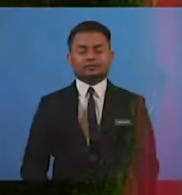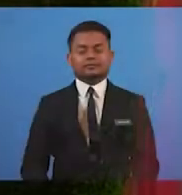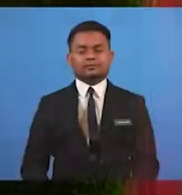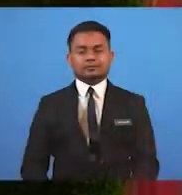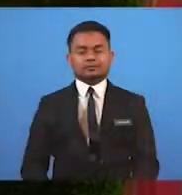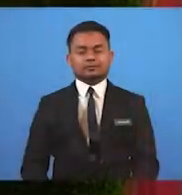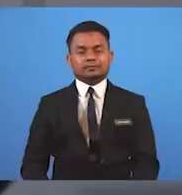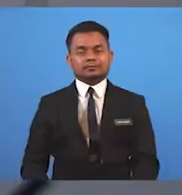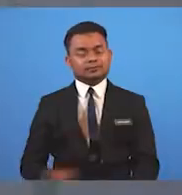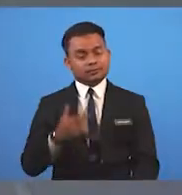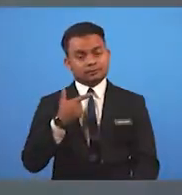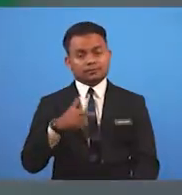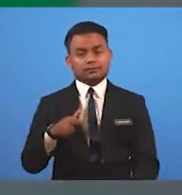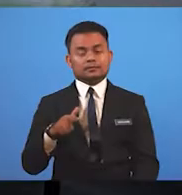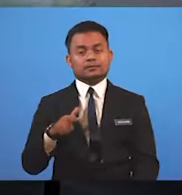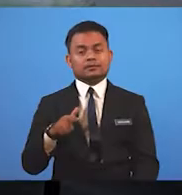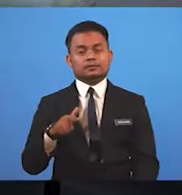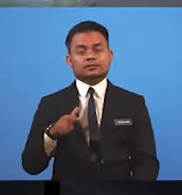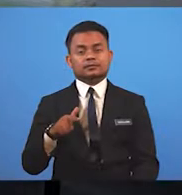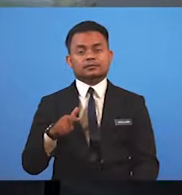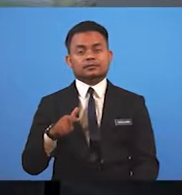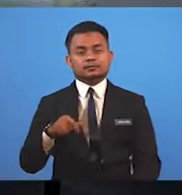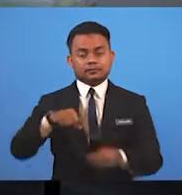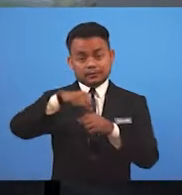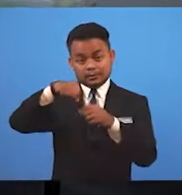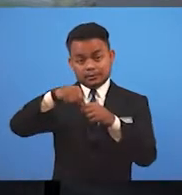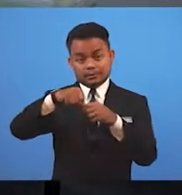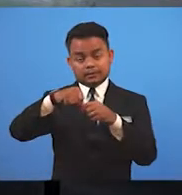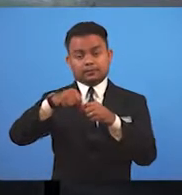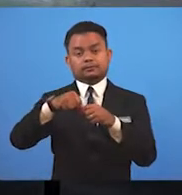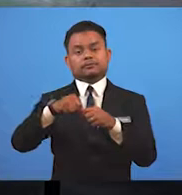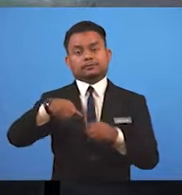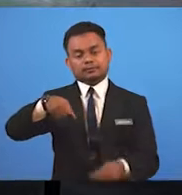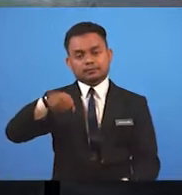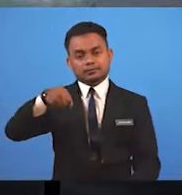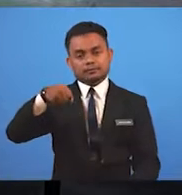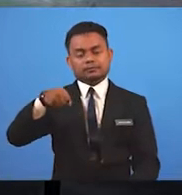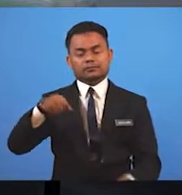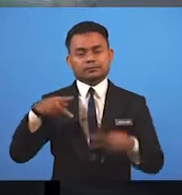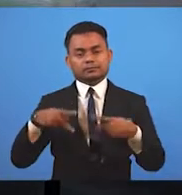dan kemudian para pelajar perlulah mengikat plastik pembungkusan tersebut.